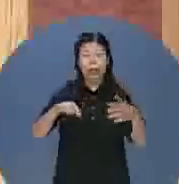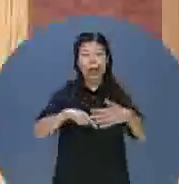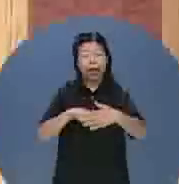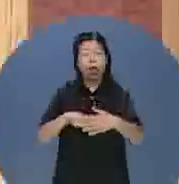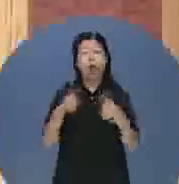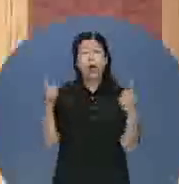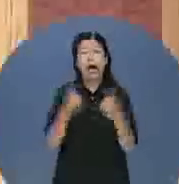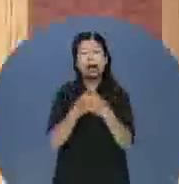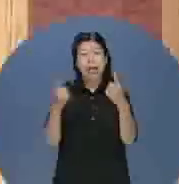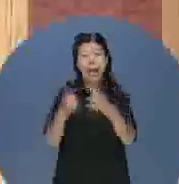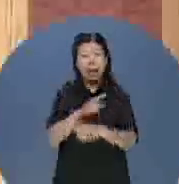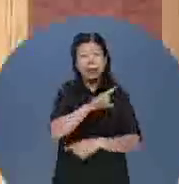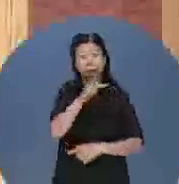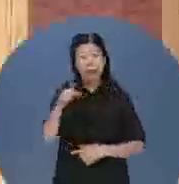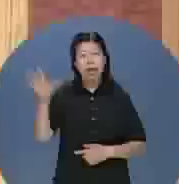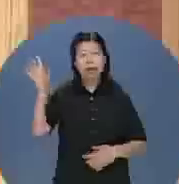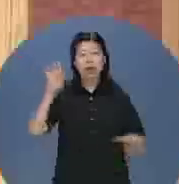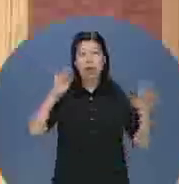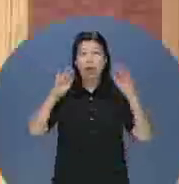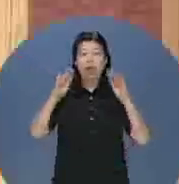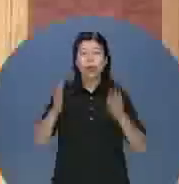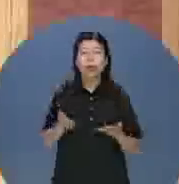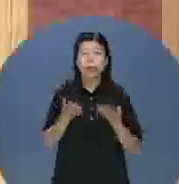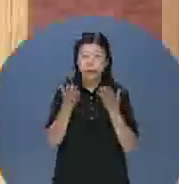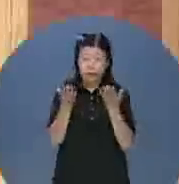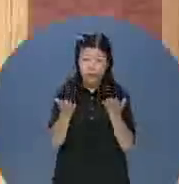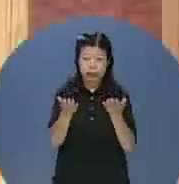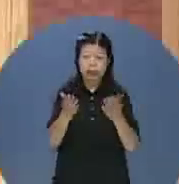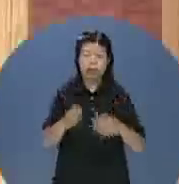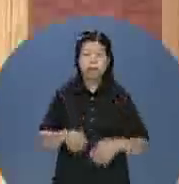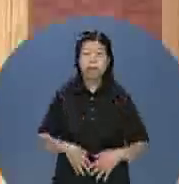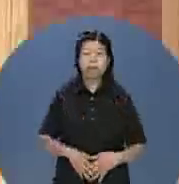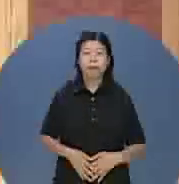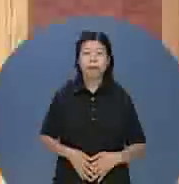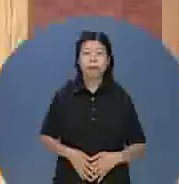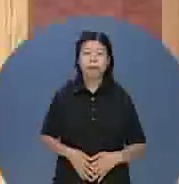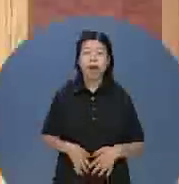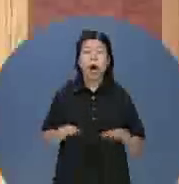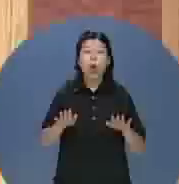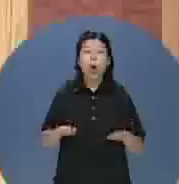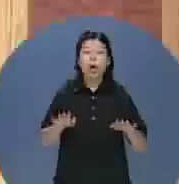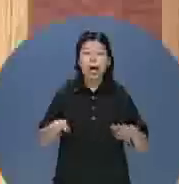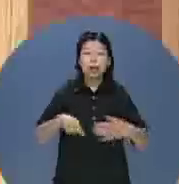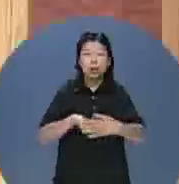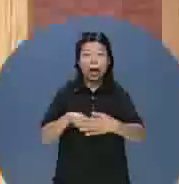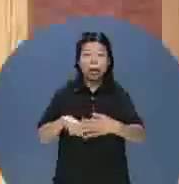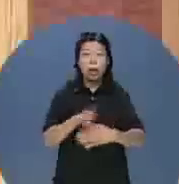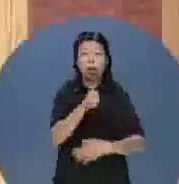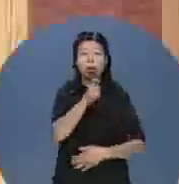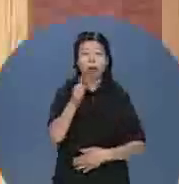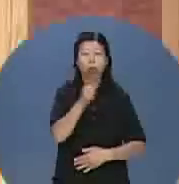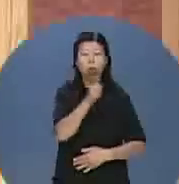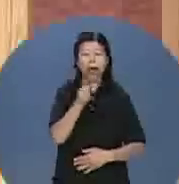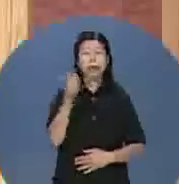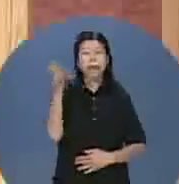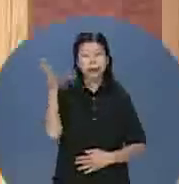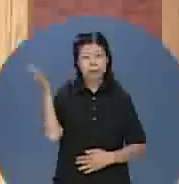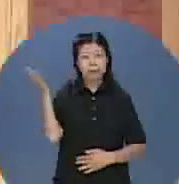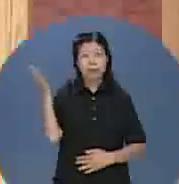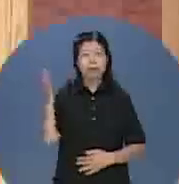更新して様々な情報をお届けしています。それでは今回の内容をご紹介します